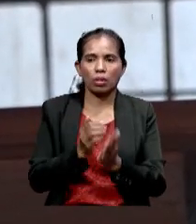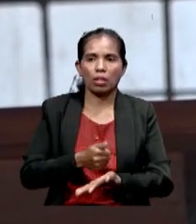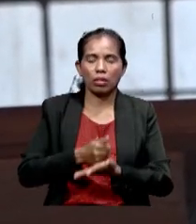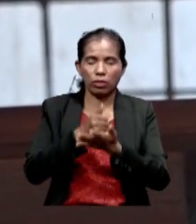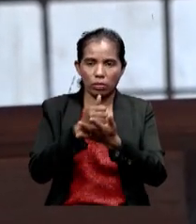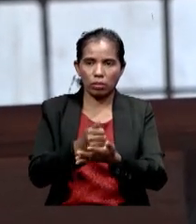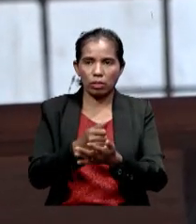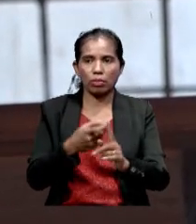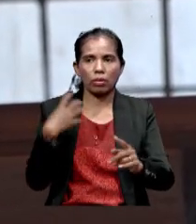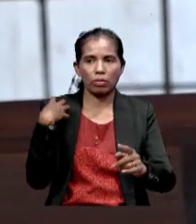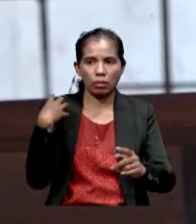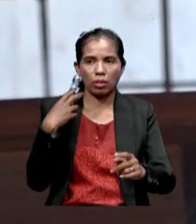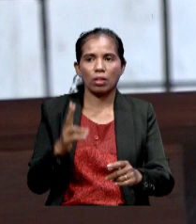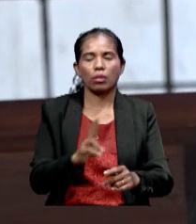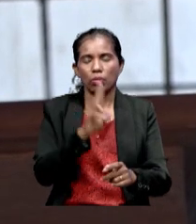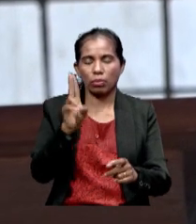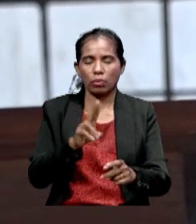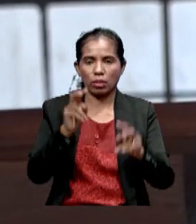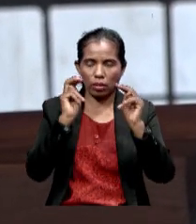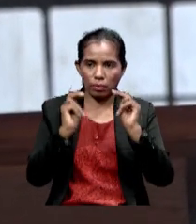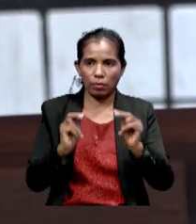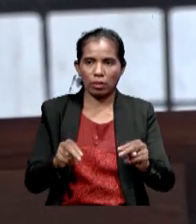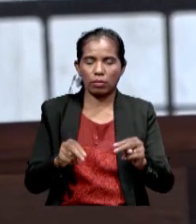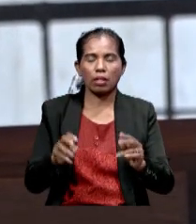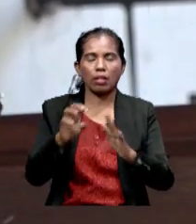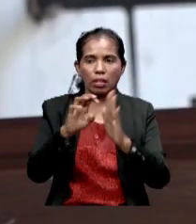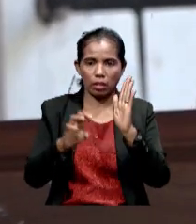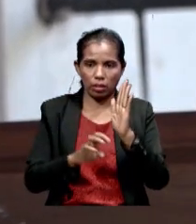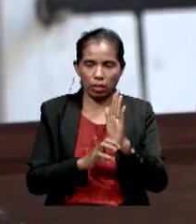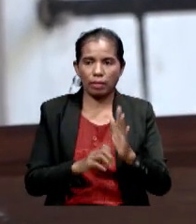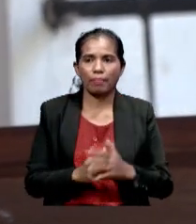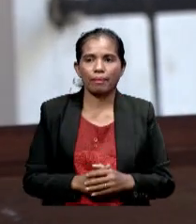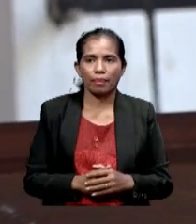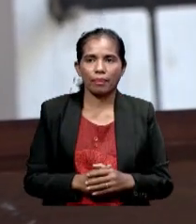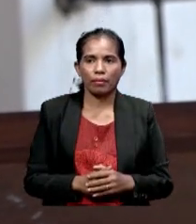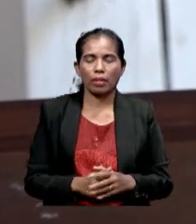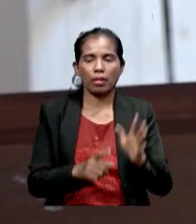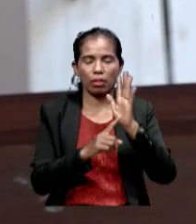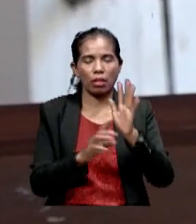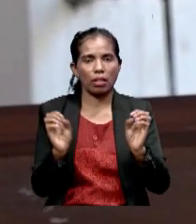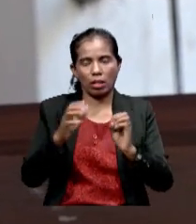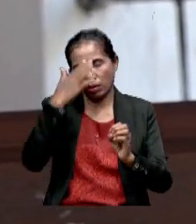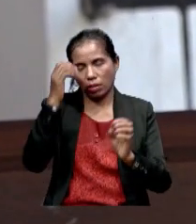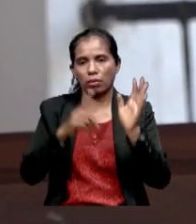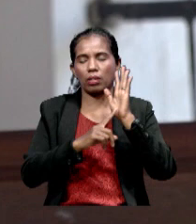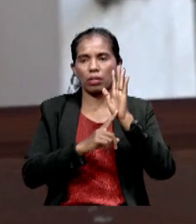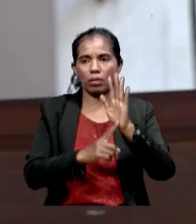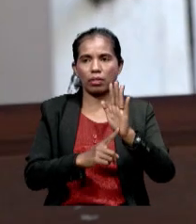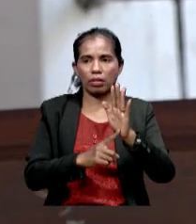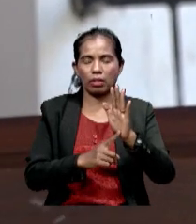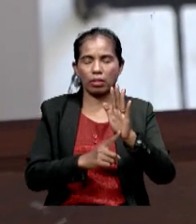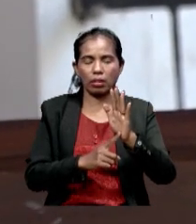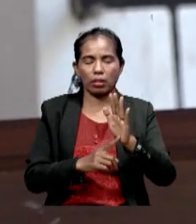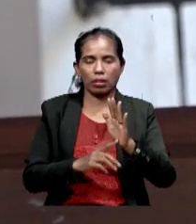hembus edifisi dene. Uza ba necessidade estado ini. Terus lah halu ngatu to. Maka Sir